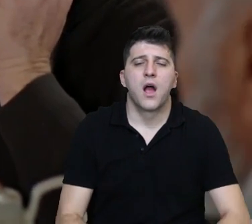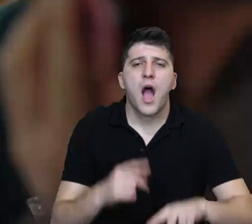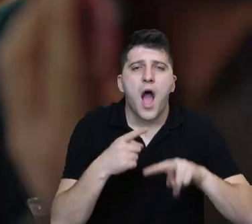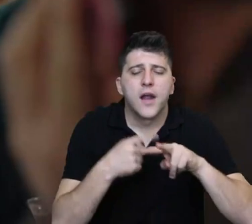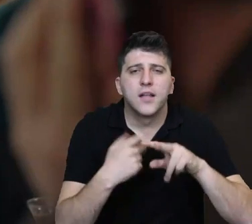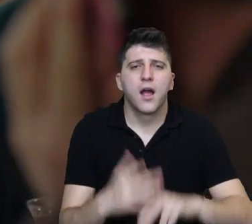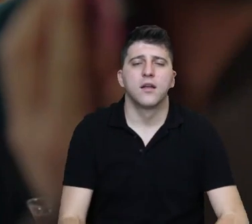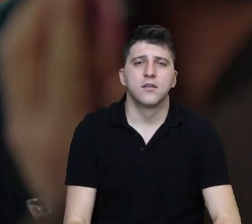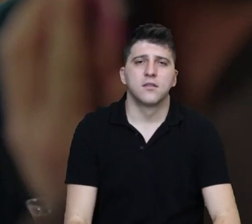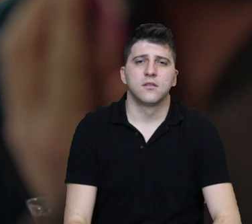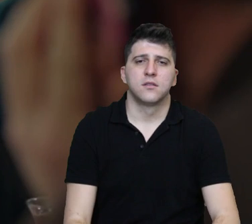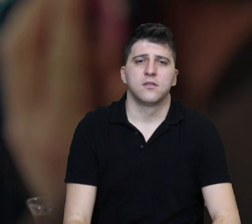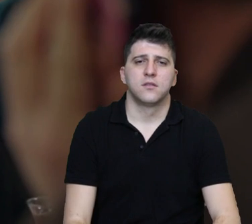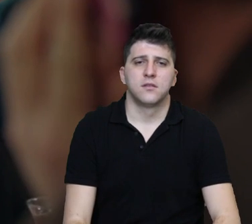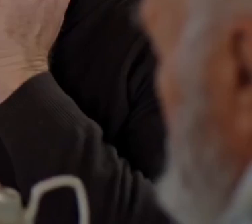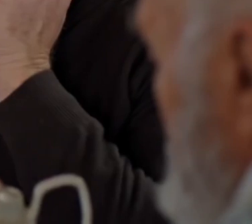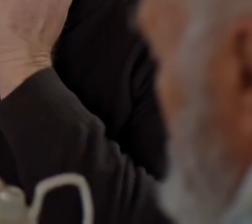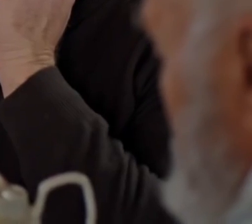Arda.